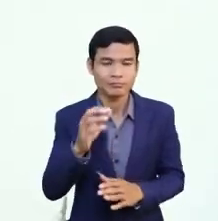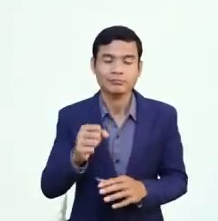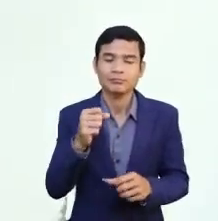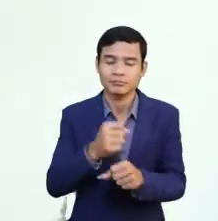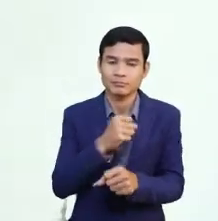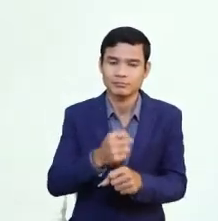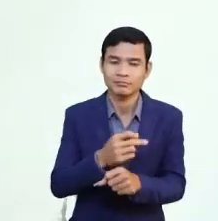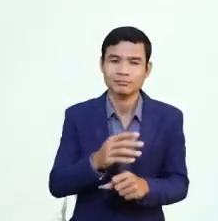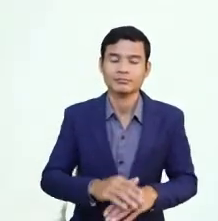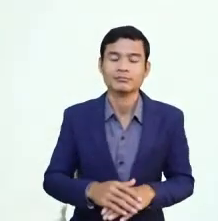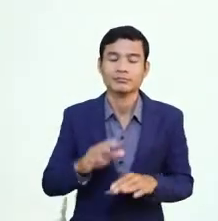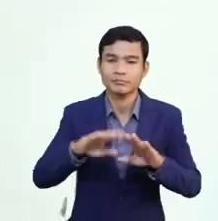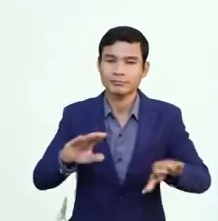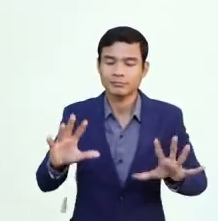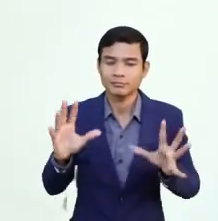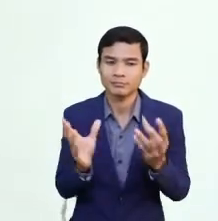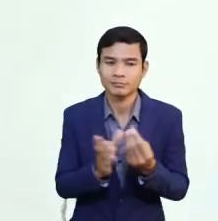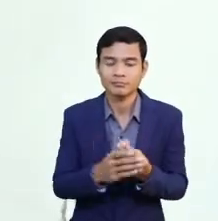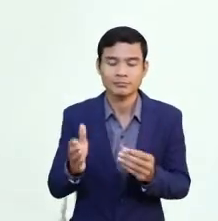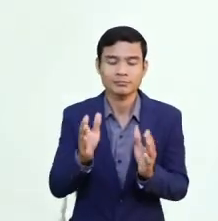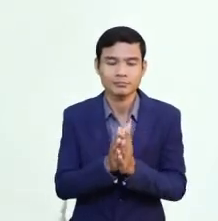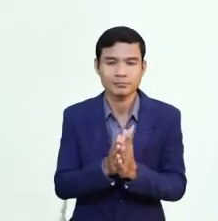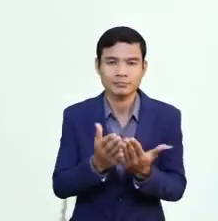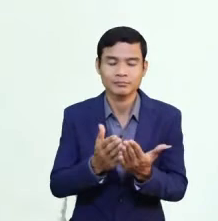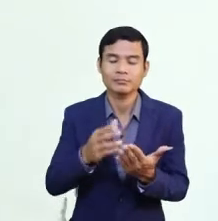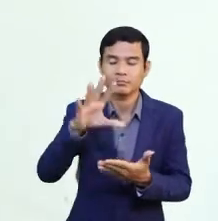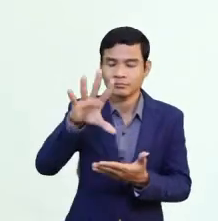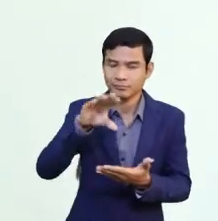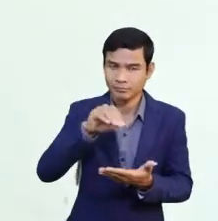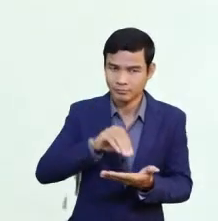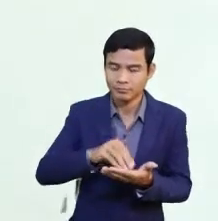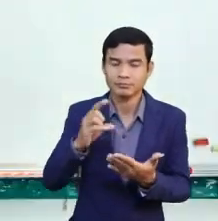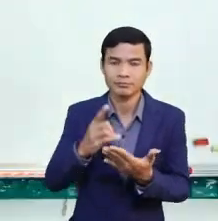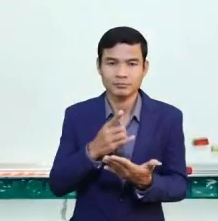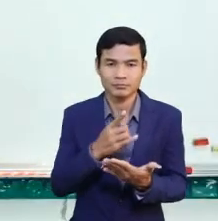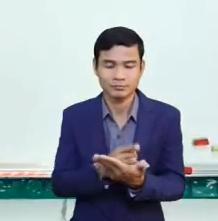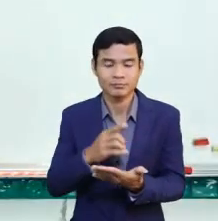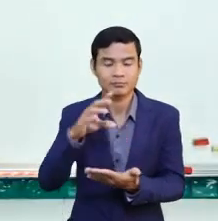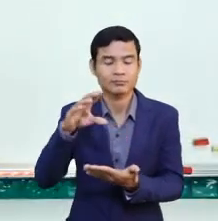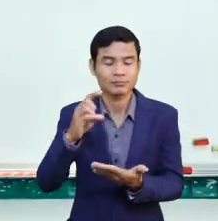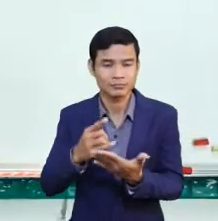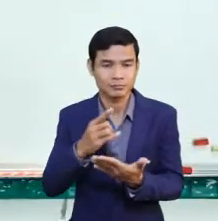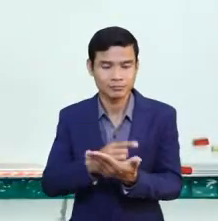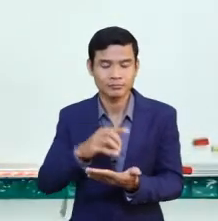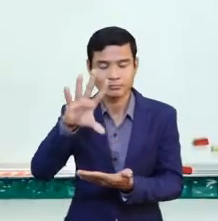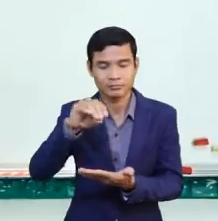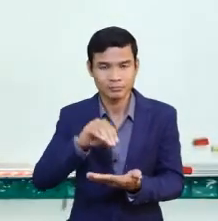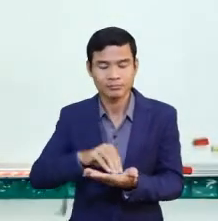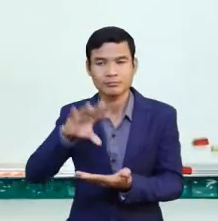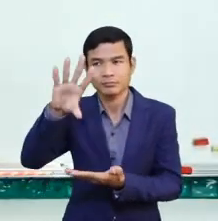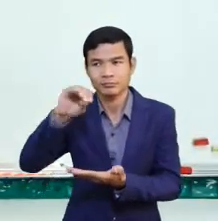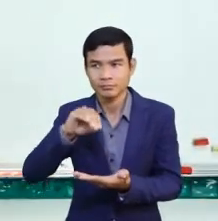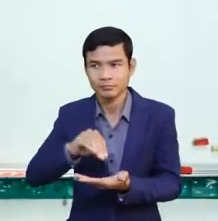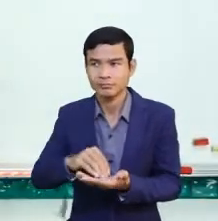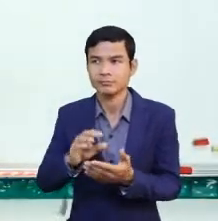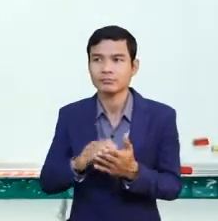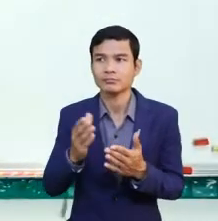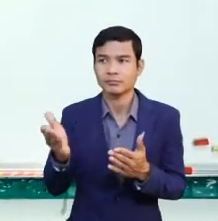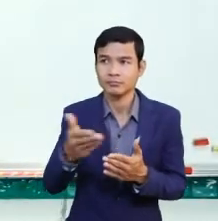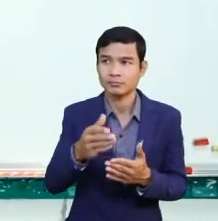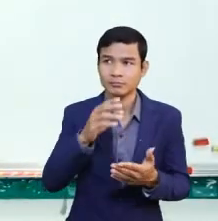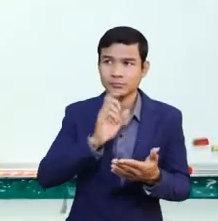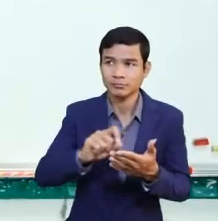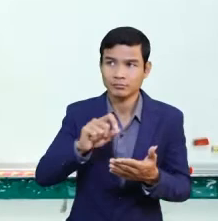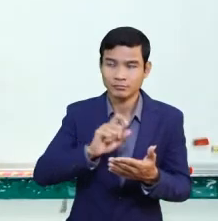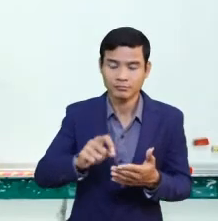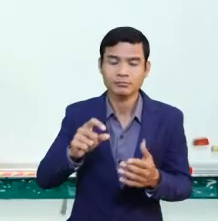phơ, chà con tặng ác nhiệt, chà con dụ sẹp phơ mốt đồng bầy chầm lòng mày riết nó con. Chà đôi chân con chà con complex chà con